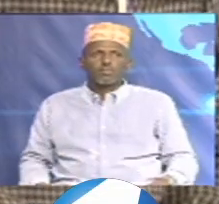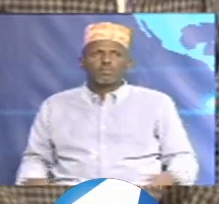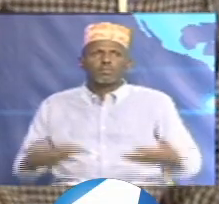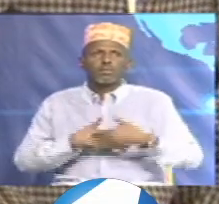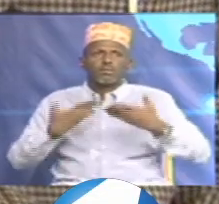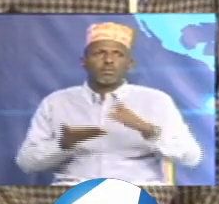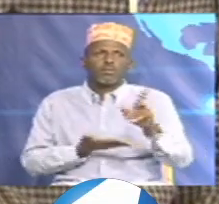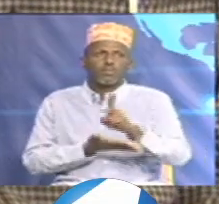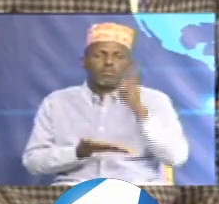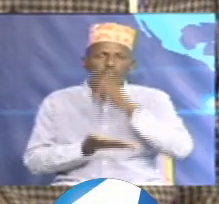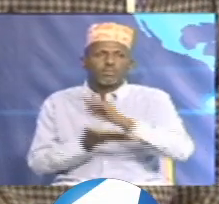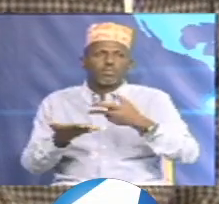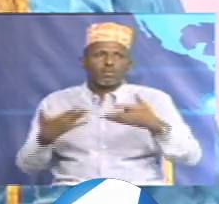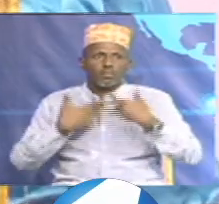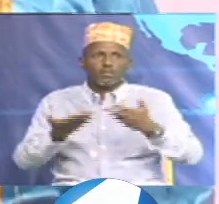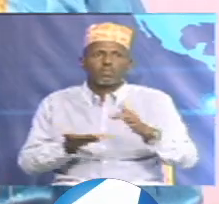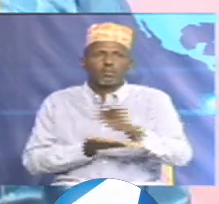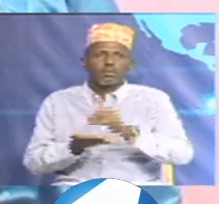je suis là pour honorer